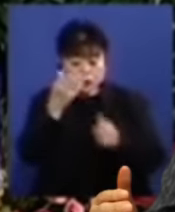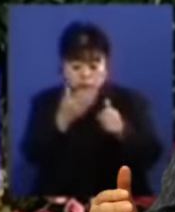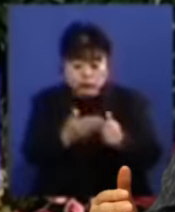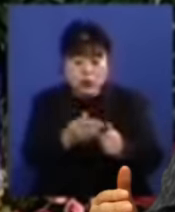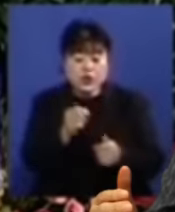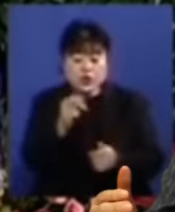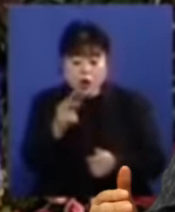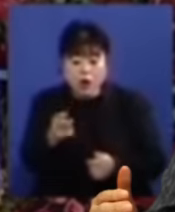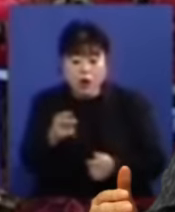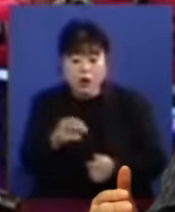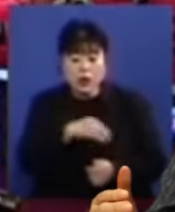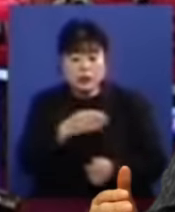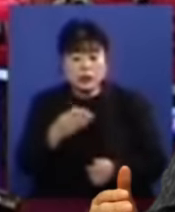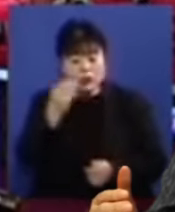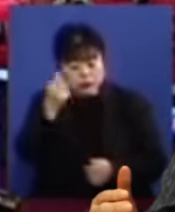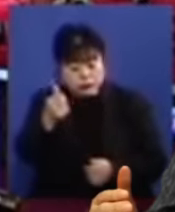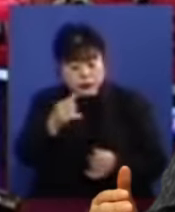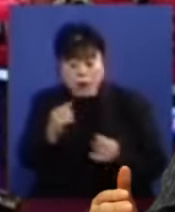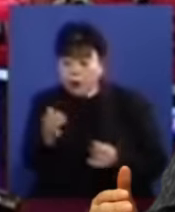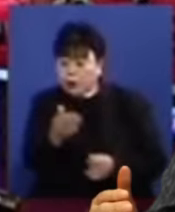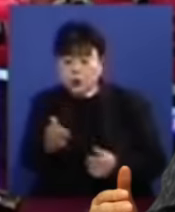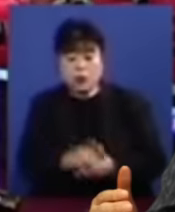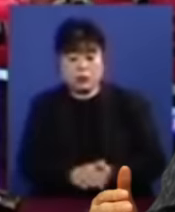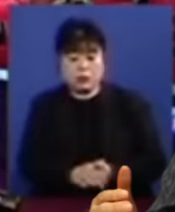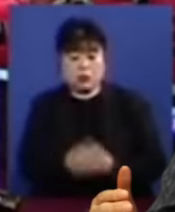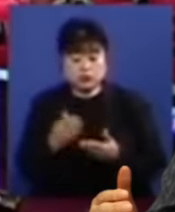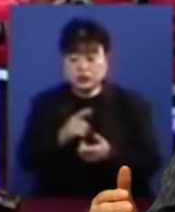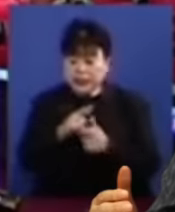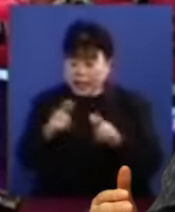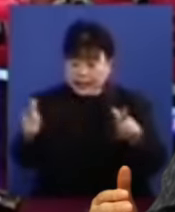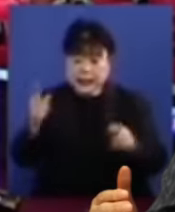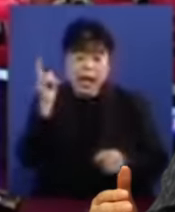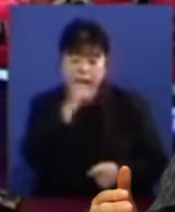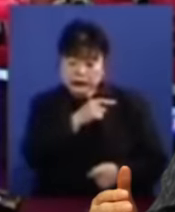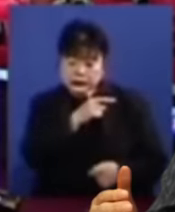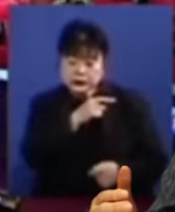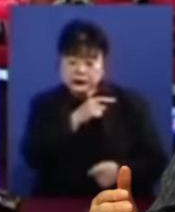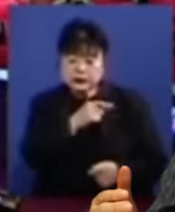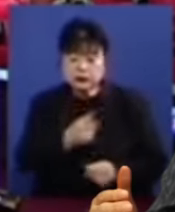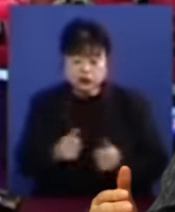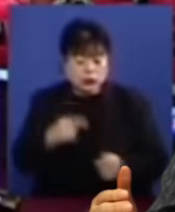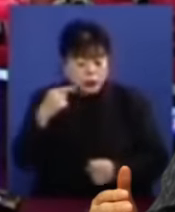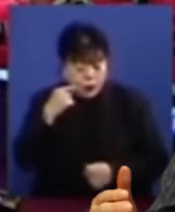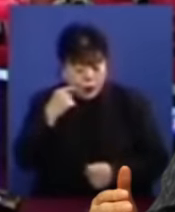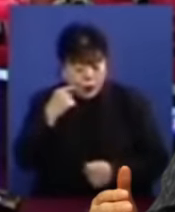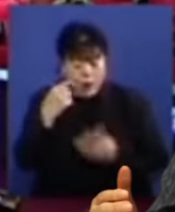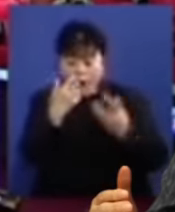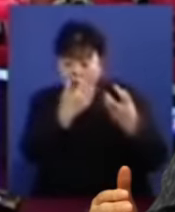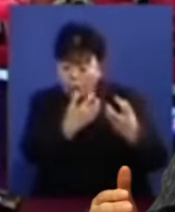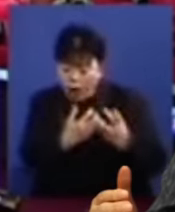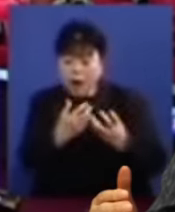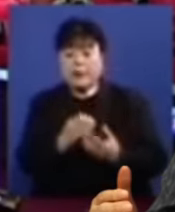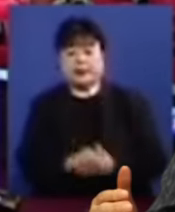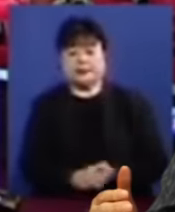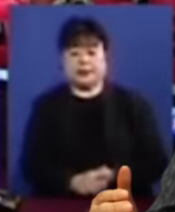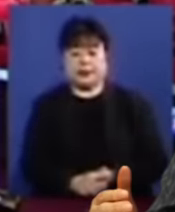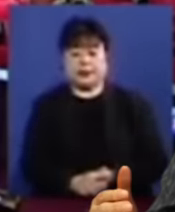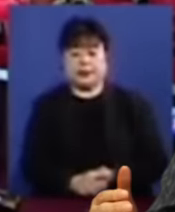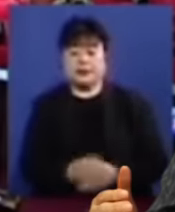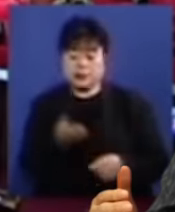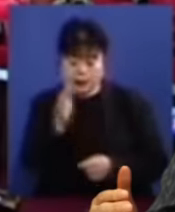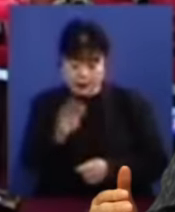혀는 능히 길들일 사람이 없나니 쉬지 아니하는 악이요 죽이는 독이 가득하다고 말하는 것입니다.